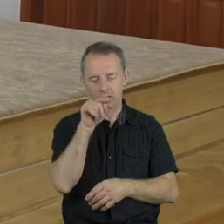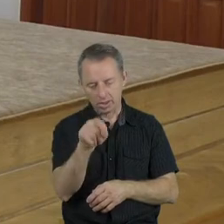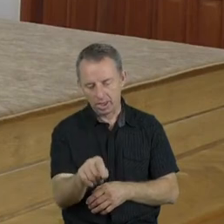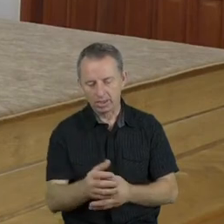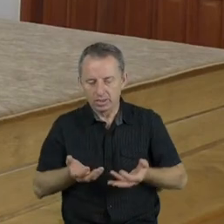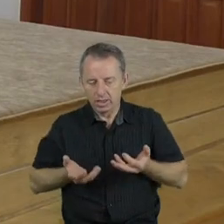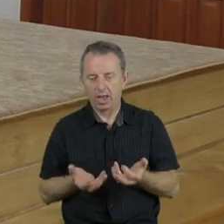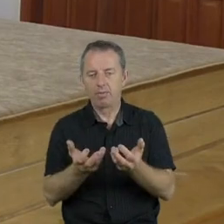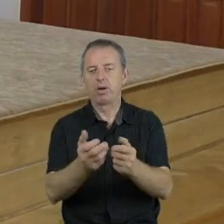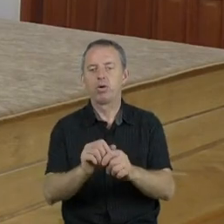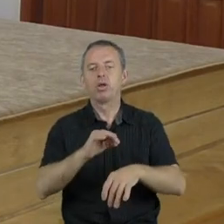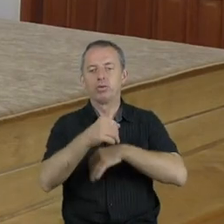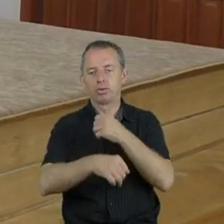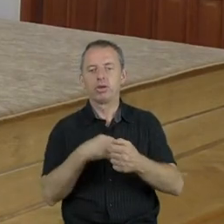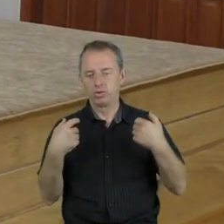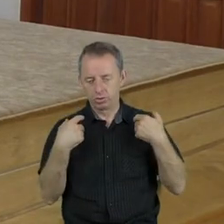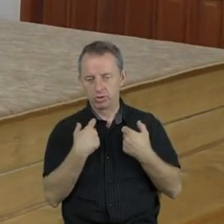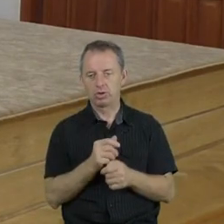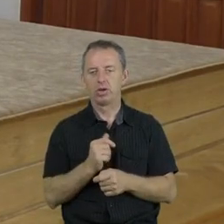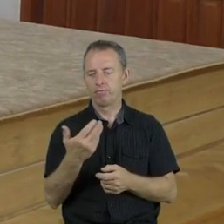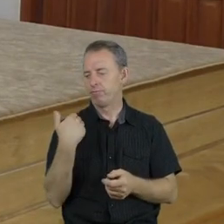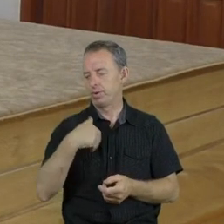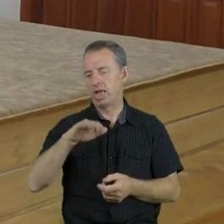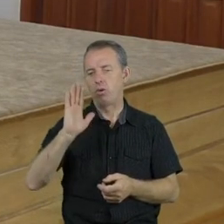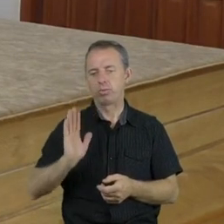który wlewałeś do młodzieży właśnie w Białymstoku.